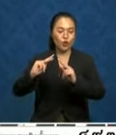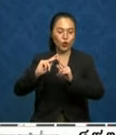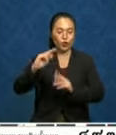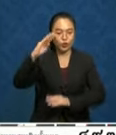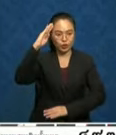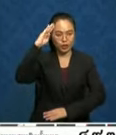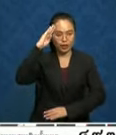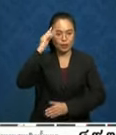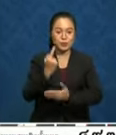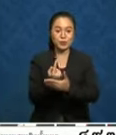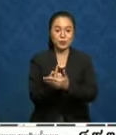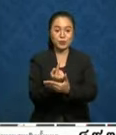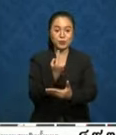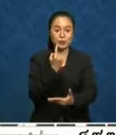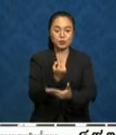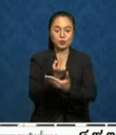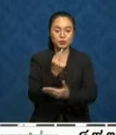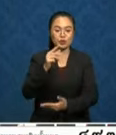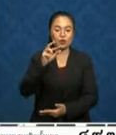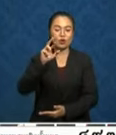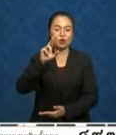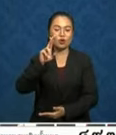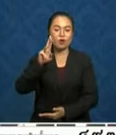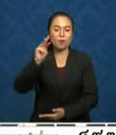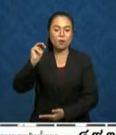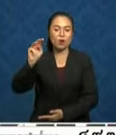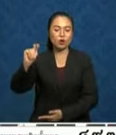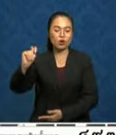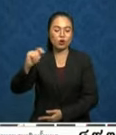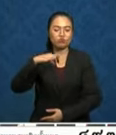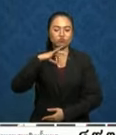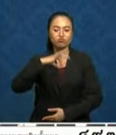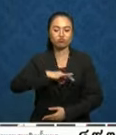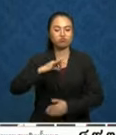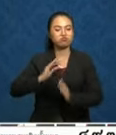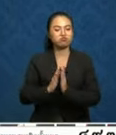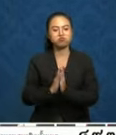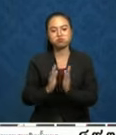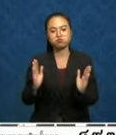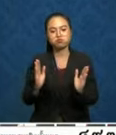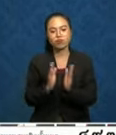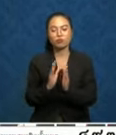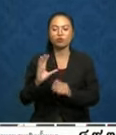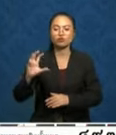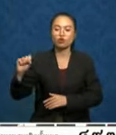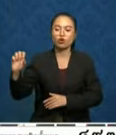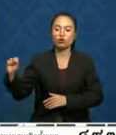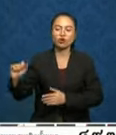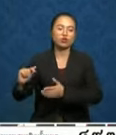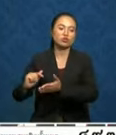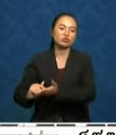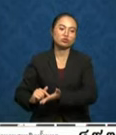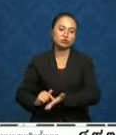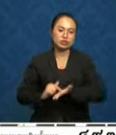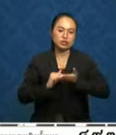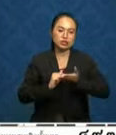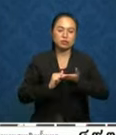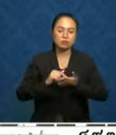ตรีก็ขอบคุณสมาชิกที่ได้ยื่นพรบ.